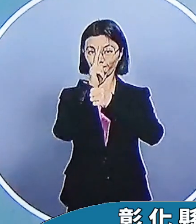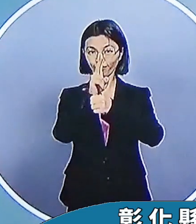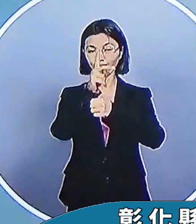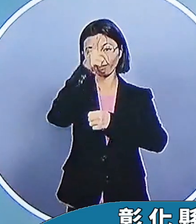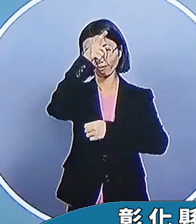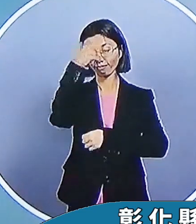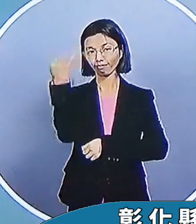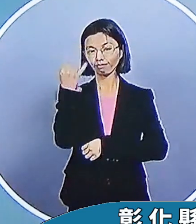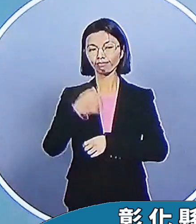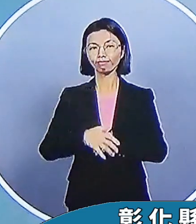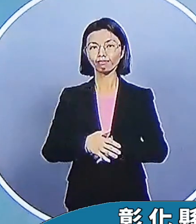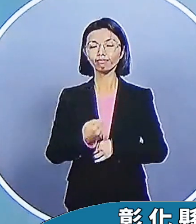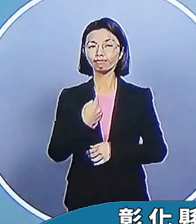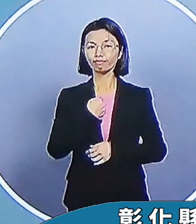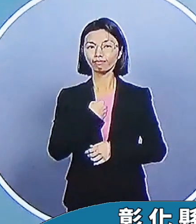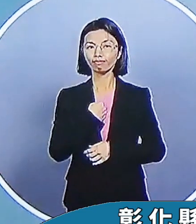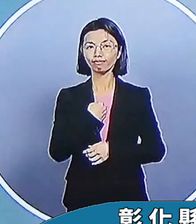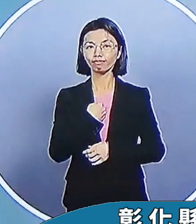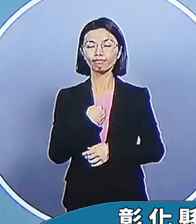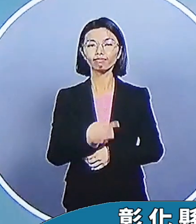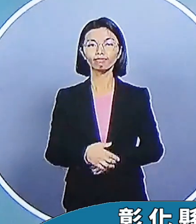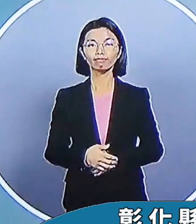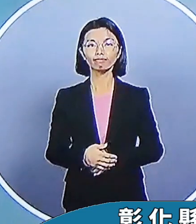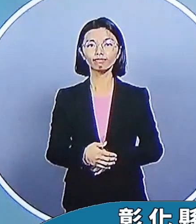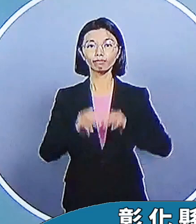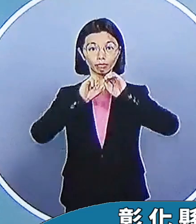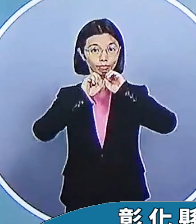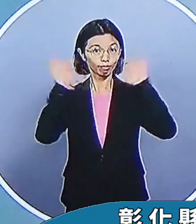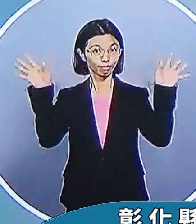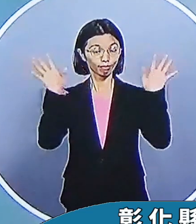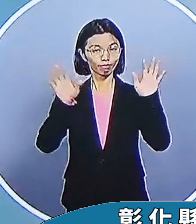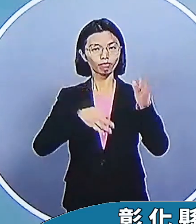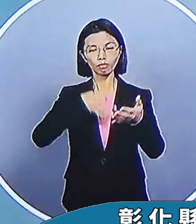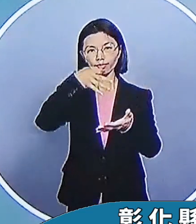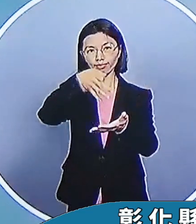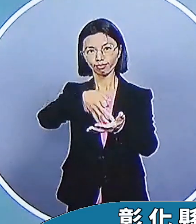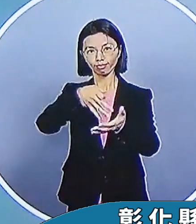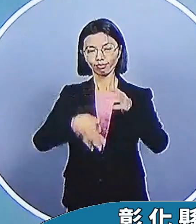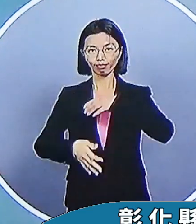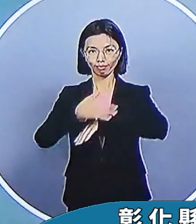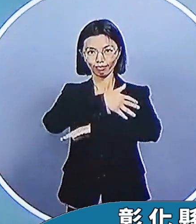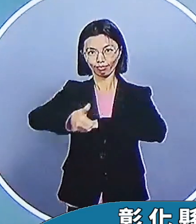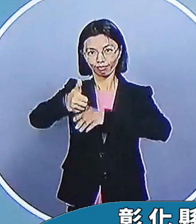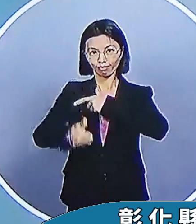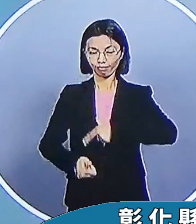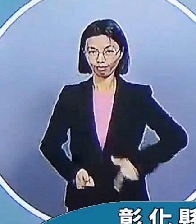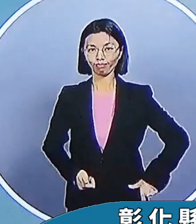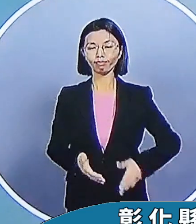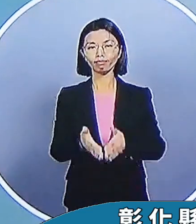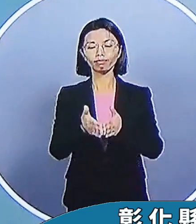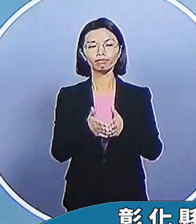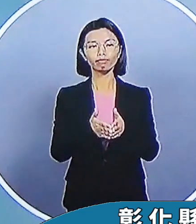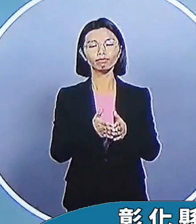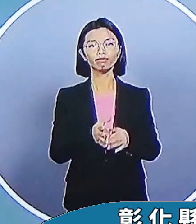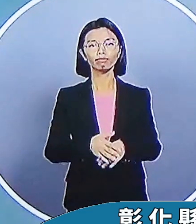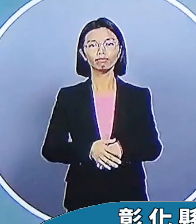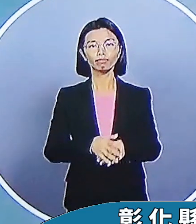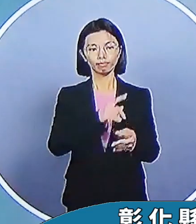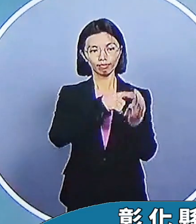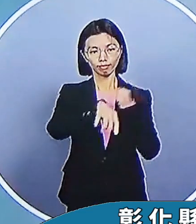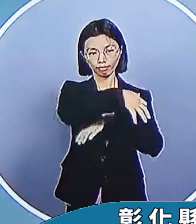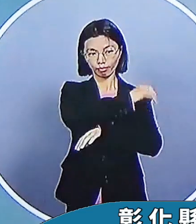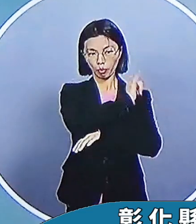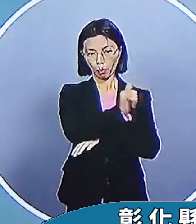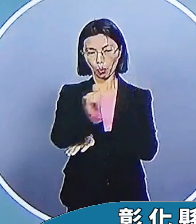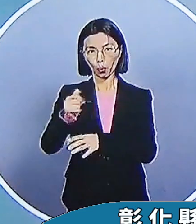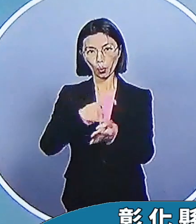芳。秀芳是为宣布要参选馆长，到即马咱彰化县26乡镇